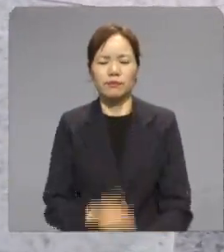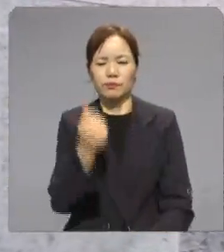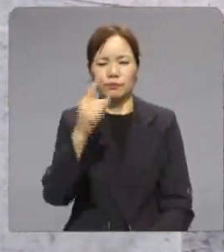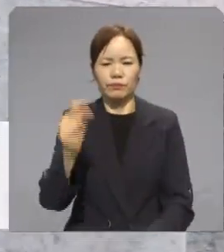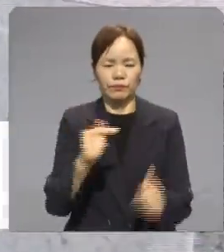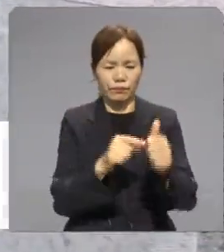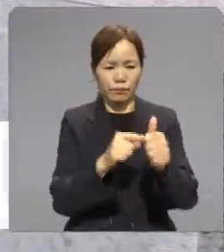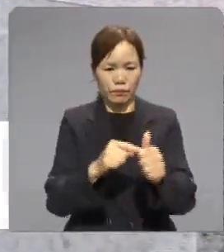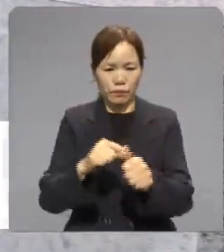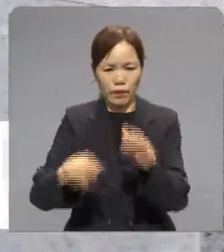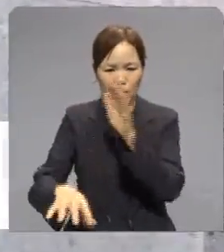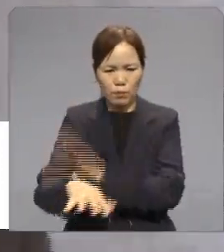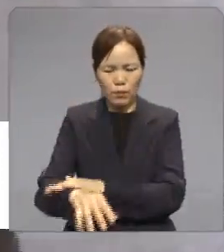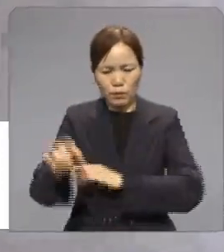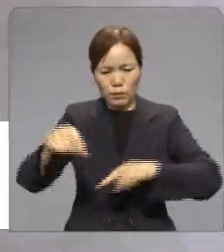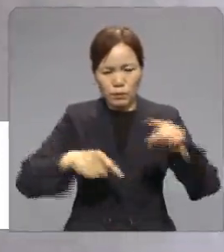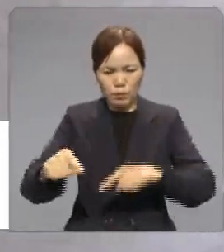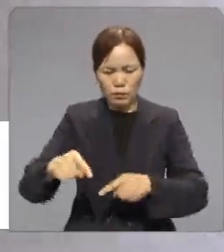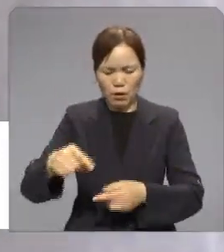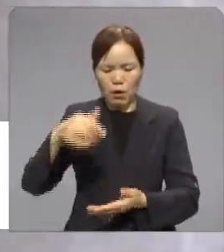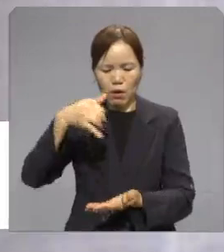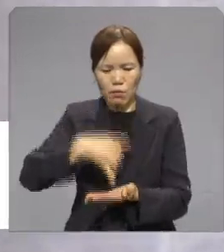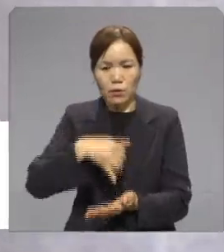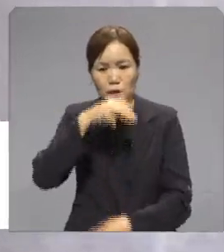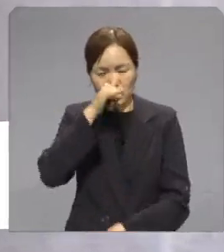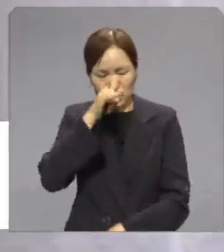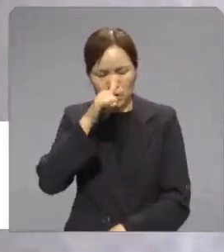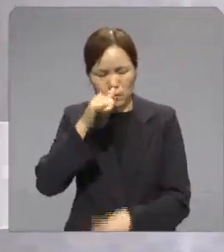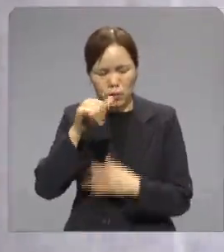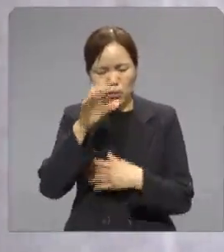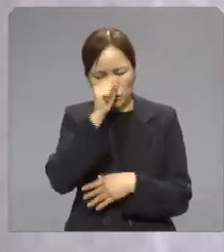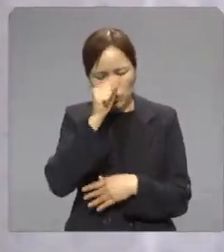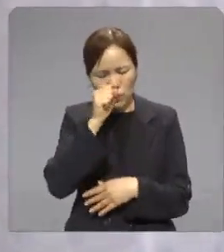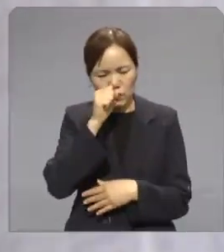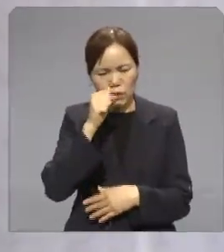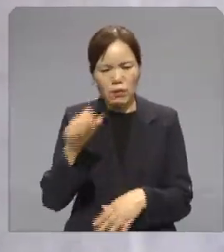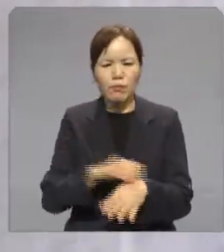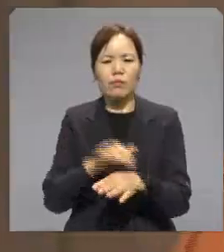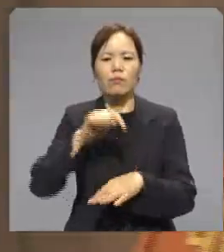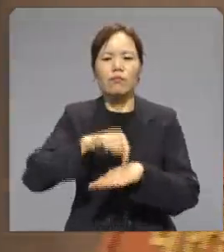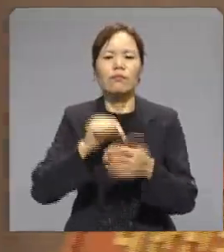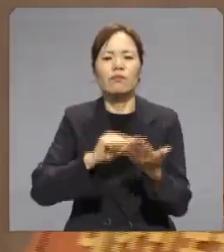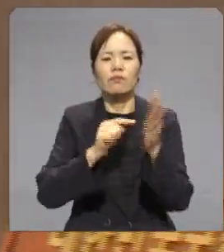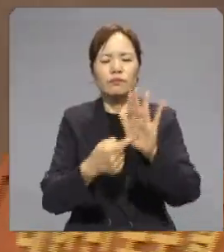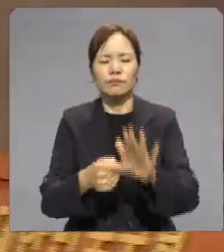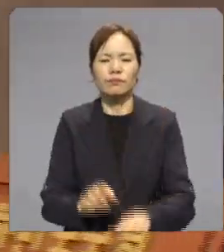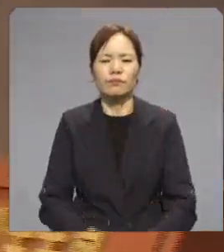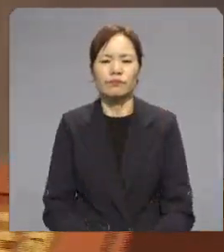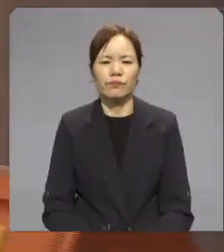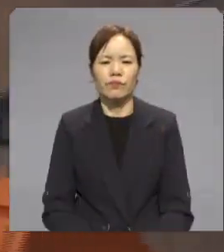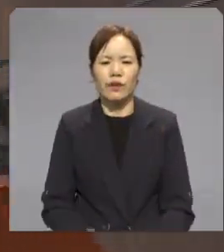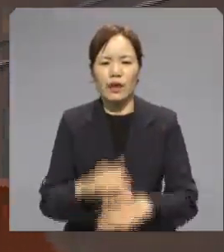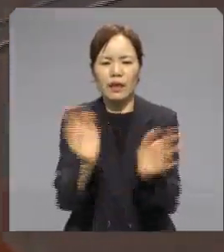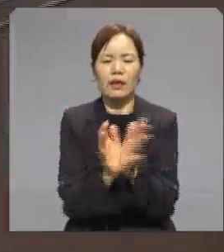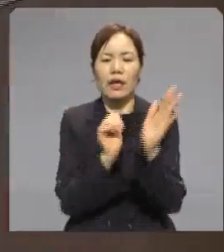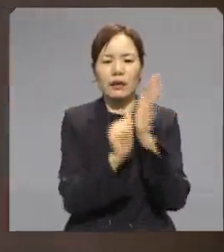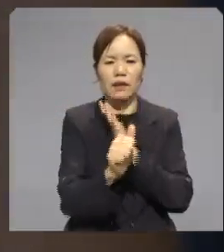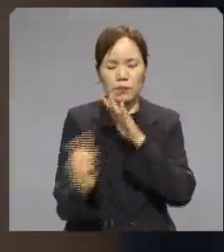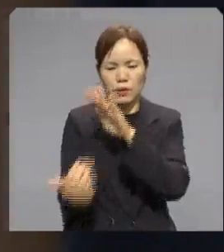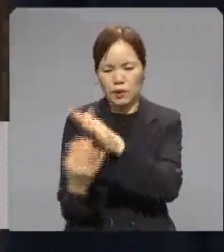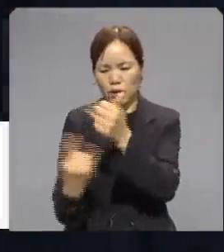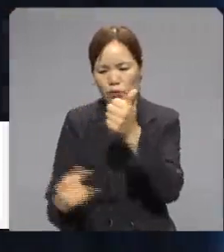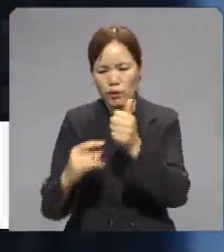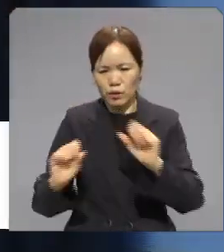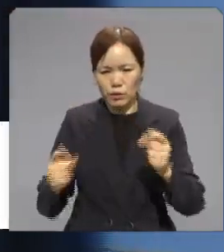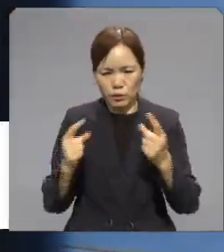직격했다 풍격이 있었으면 좋겠다며 불편한 심기를 드러냈습니다 이런 가운데 당대표와 최고위원이